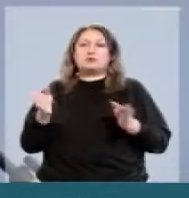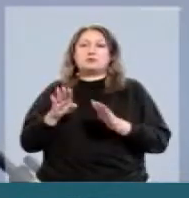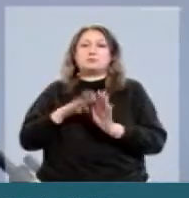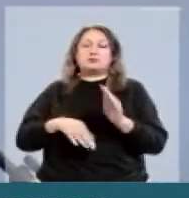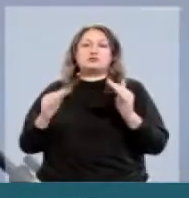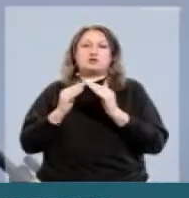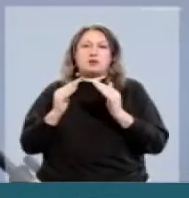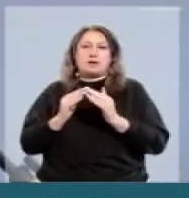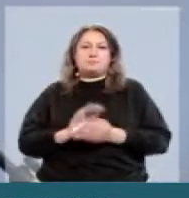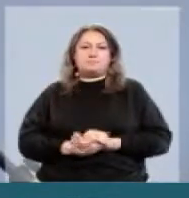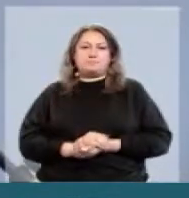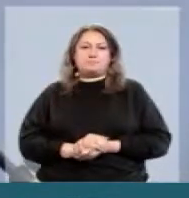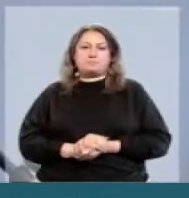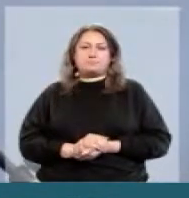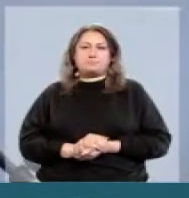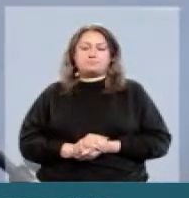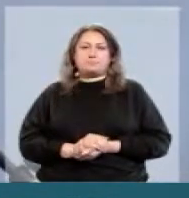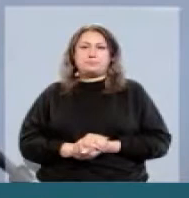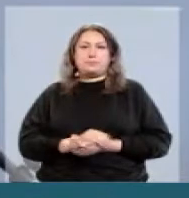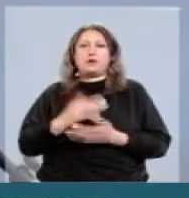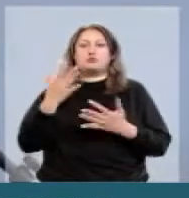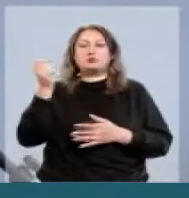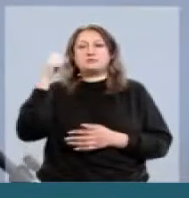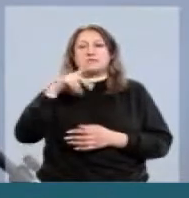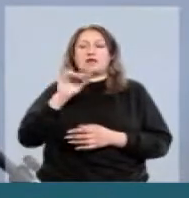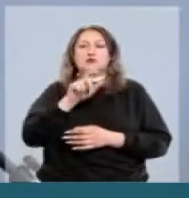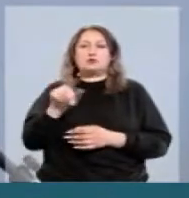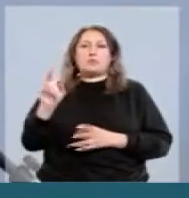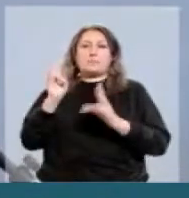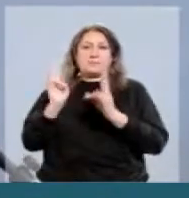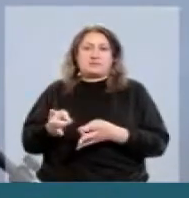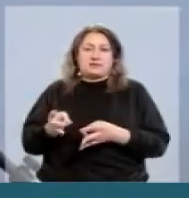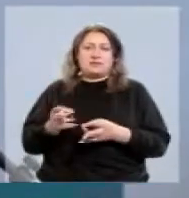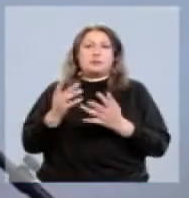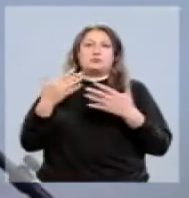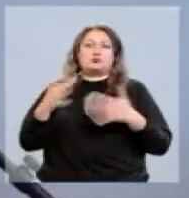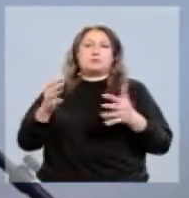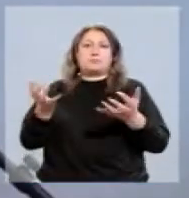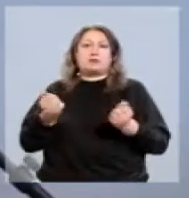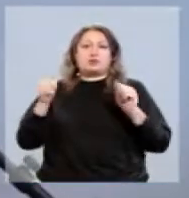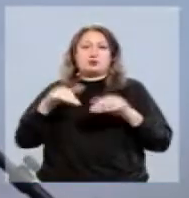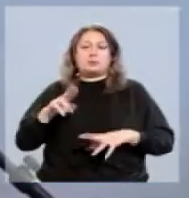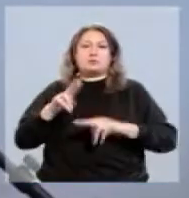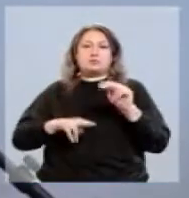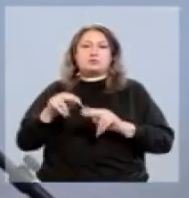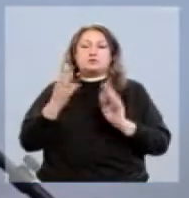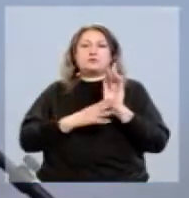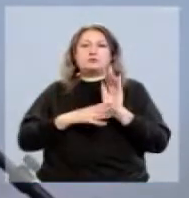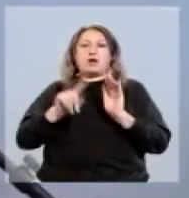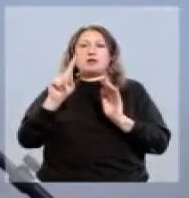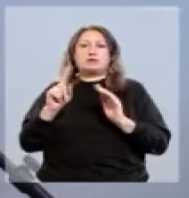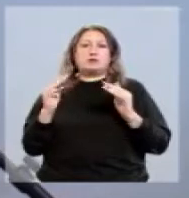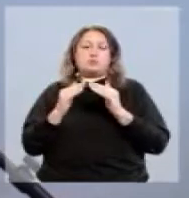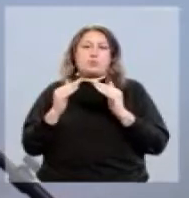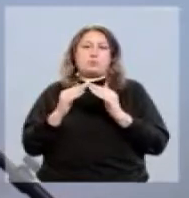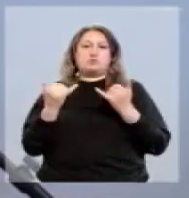работа по определению нанесенного ущерба. Баршаңызға белгілі, баспанасынан айырылған тұрғындар үшін 91 үй салу туралы шешім қабылданды. Қазір